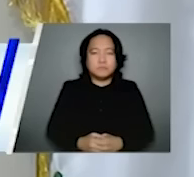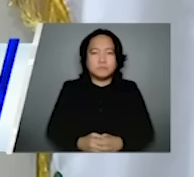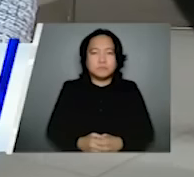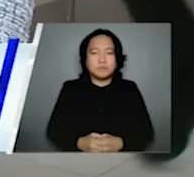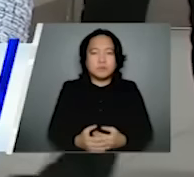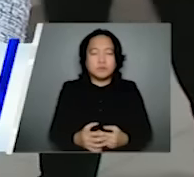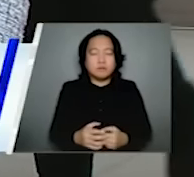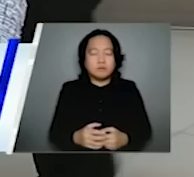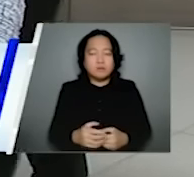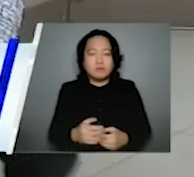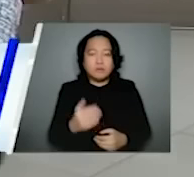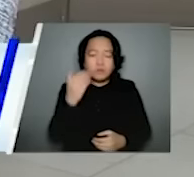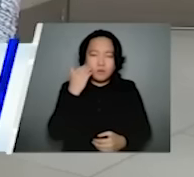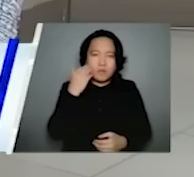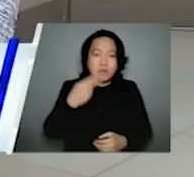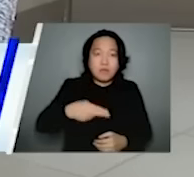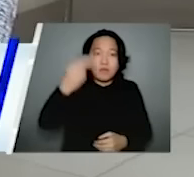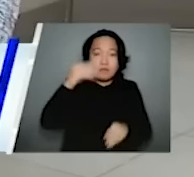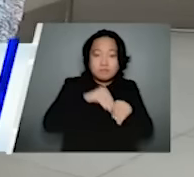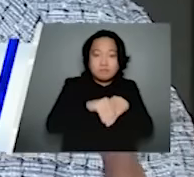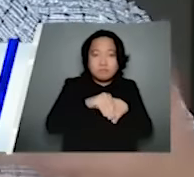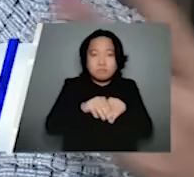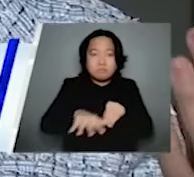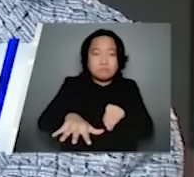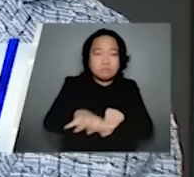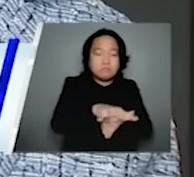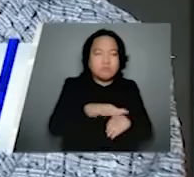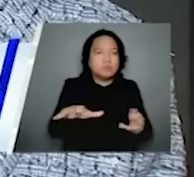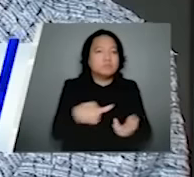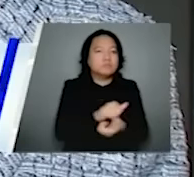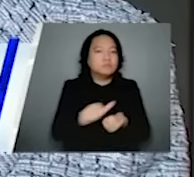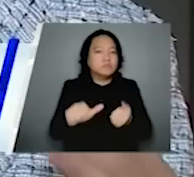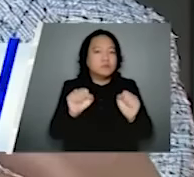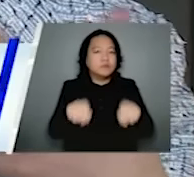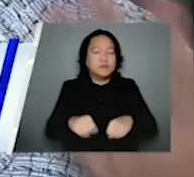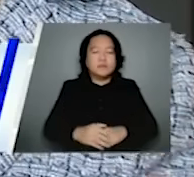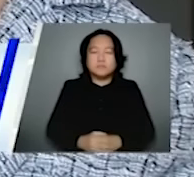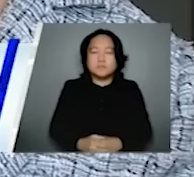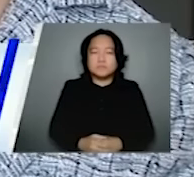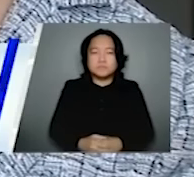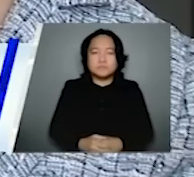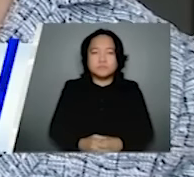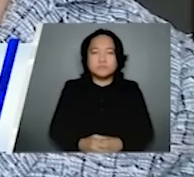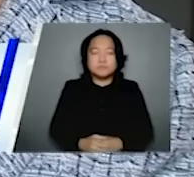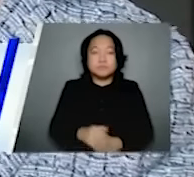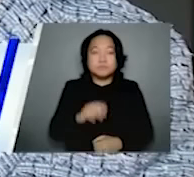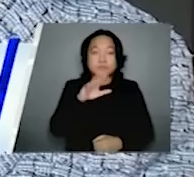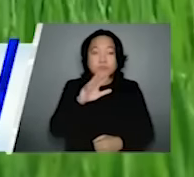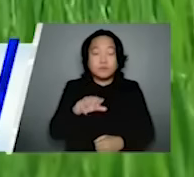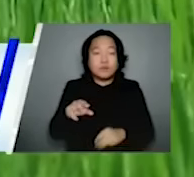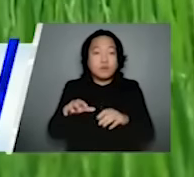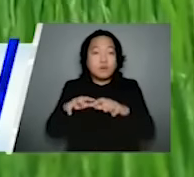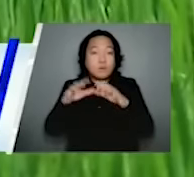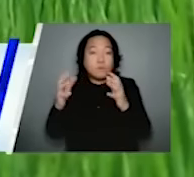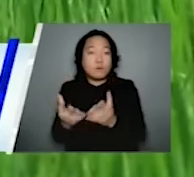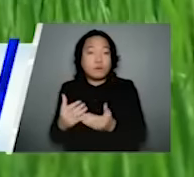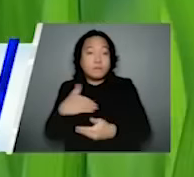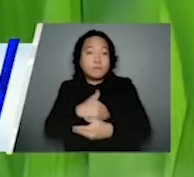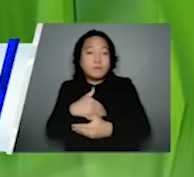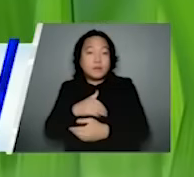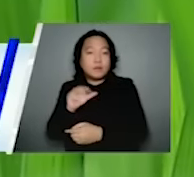crops. Samantala, very good at satisfactory ang hatol na ibinigay ng World Bank sa mga proyekto ng Philippine Rural